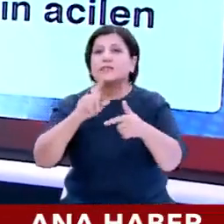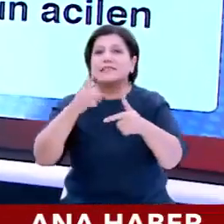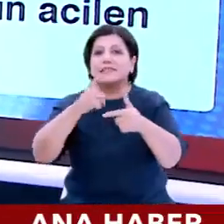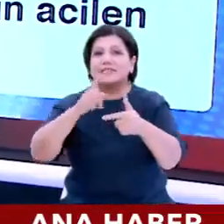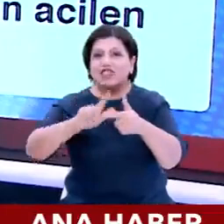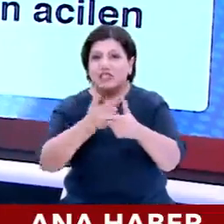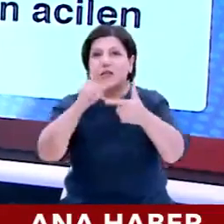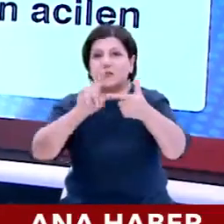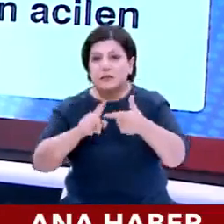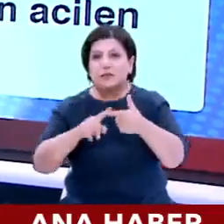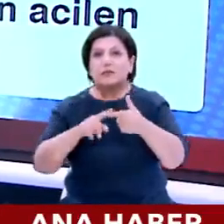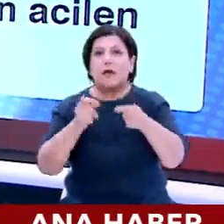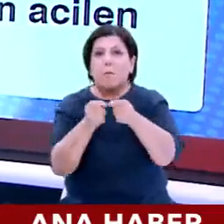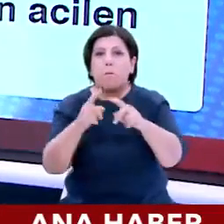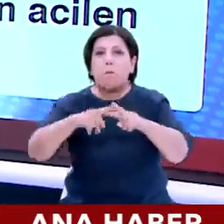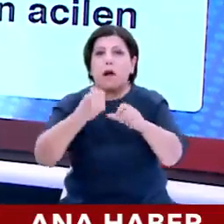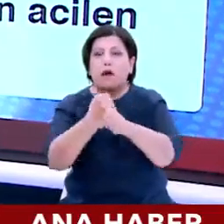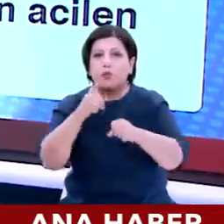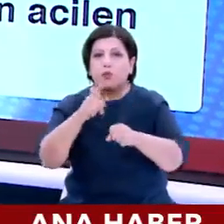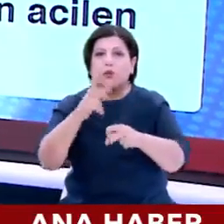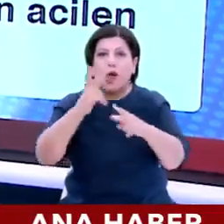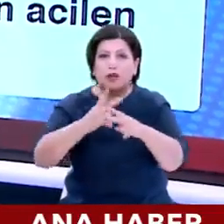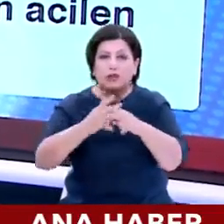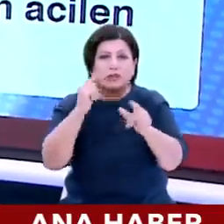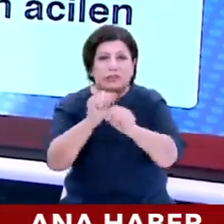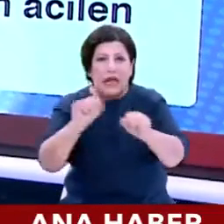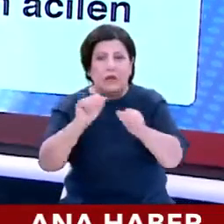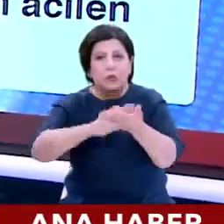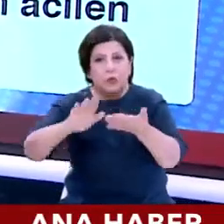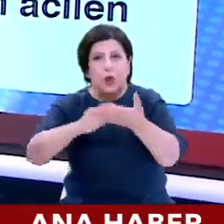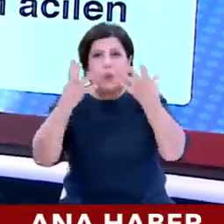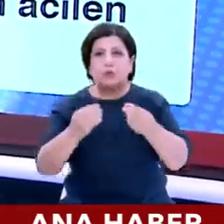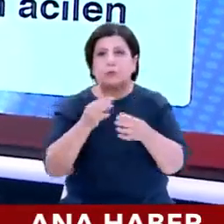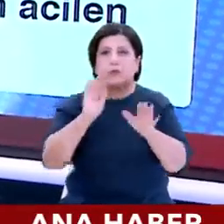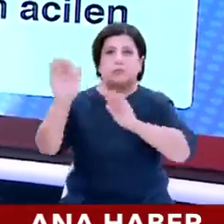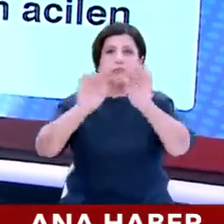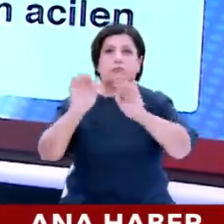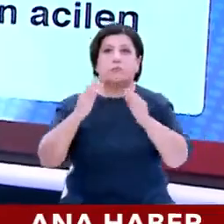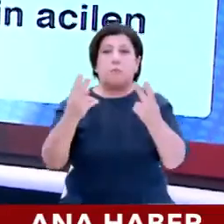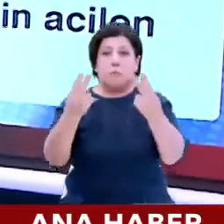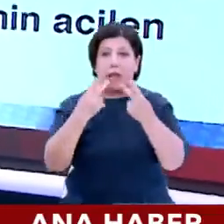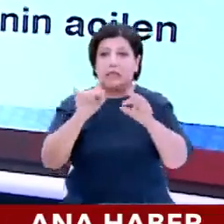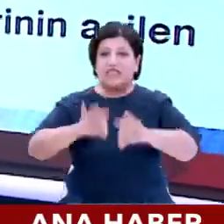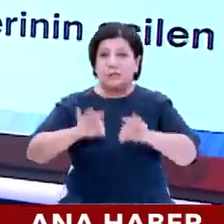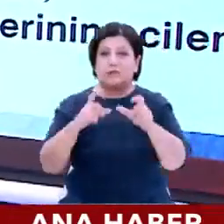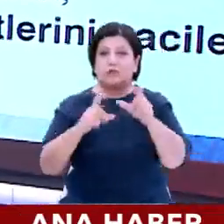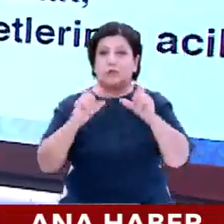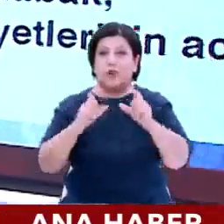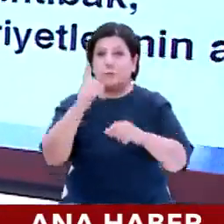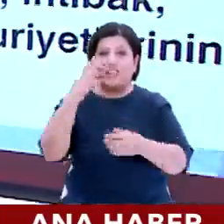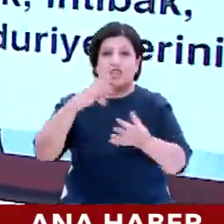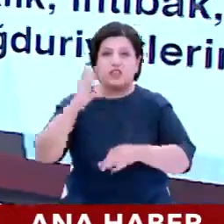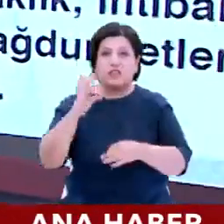intibak Bağkur mağduriyetlerinin acilen gidelim Mesut talep ediliyor şimdi bakınız Eğer SGK'ya bir kişi